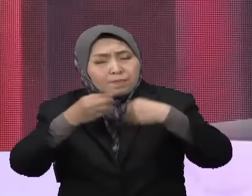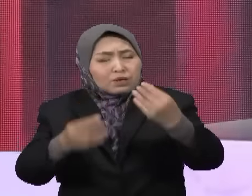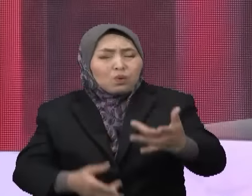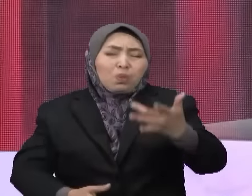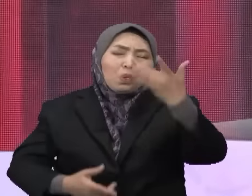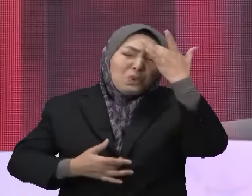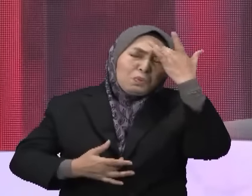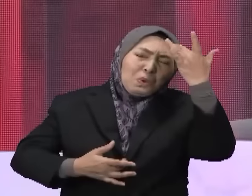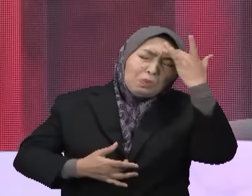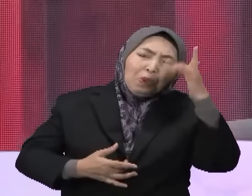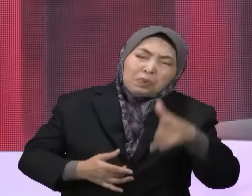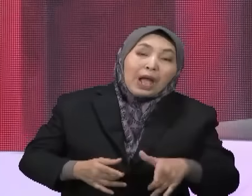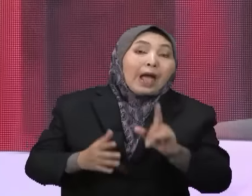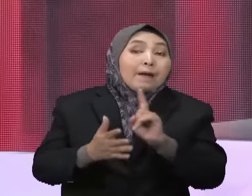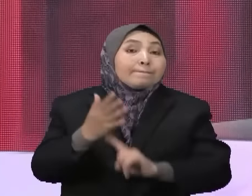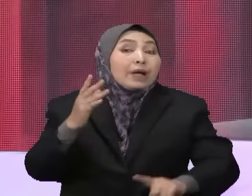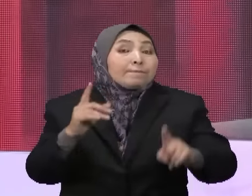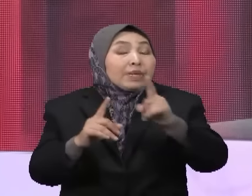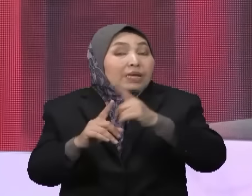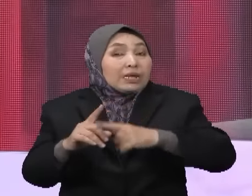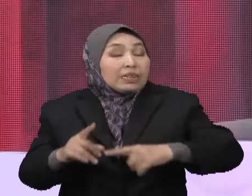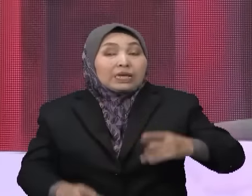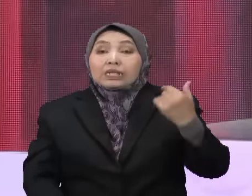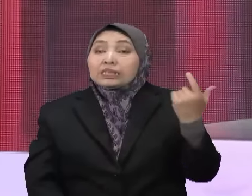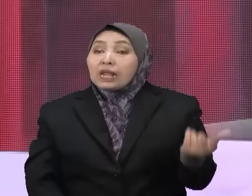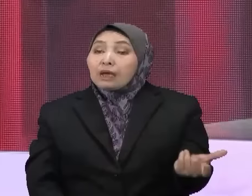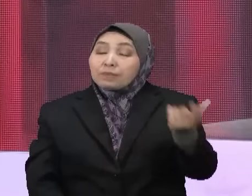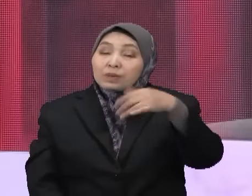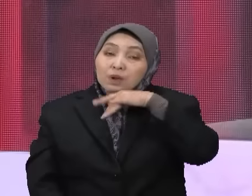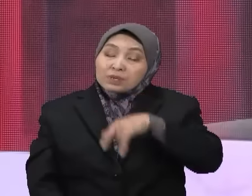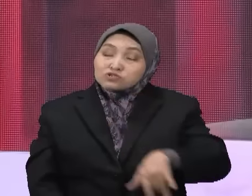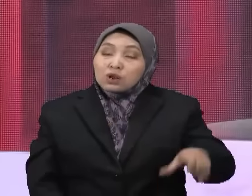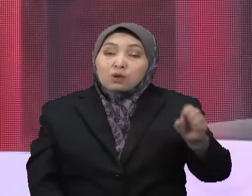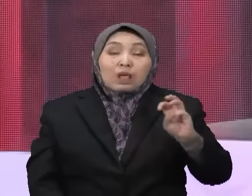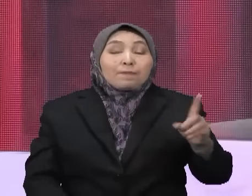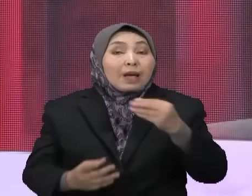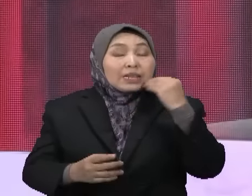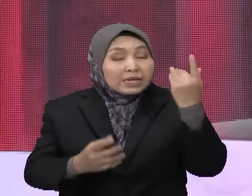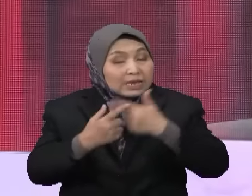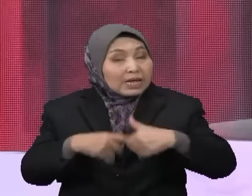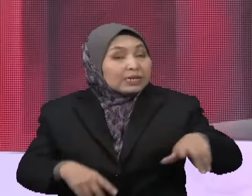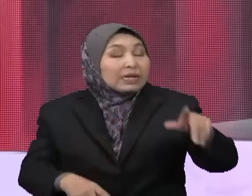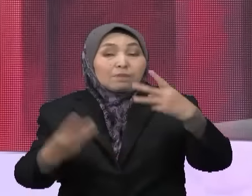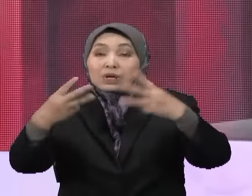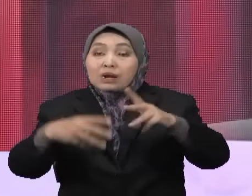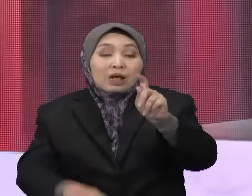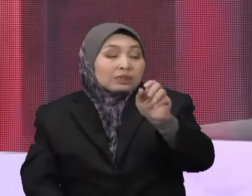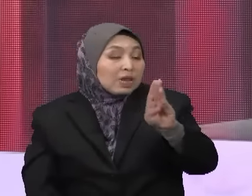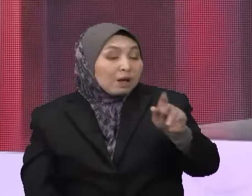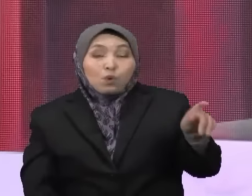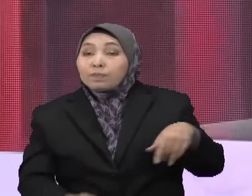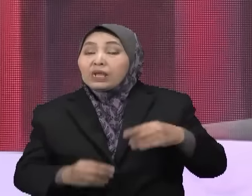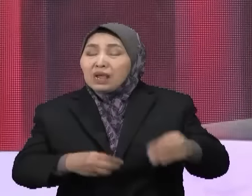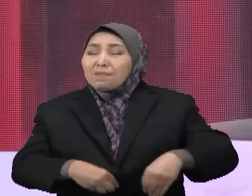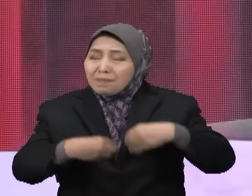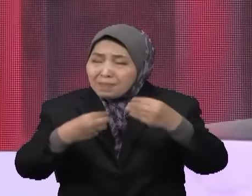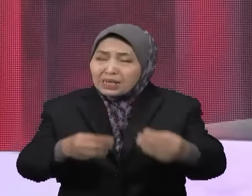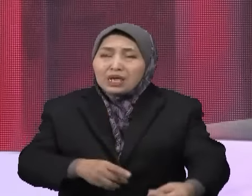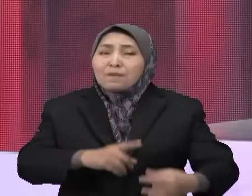keuzuran kepada Nabi apabila Nabi balik daripada Tabuk. Maka apabila mereka itu akan memberi alasan,